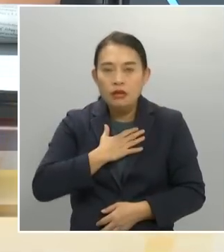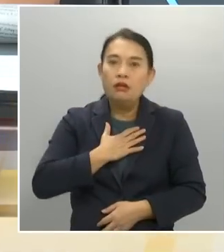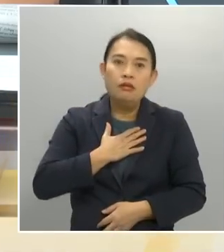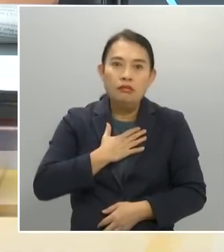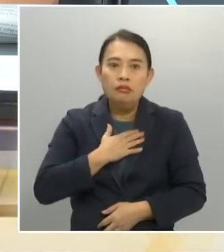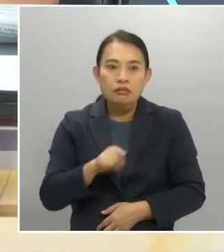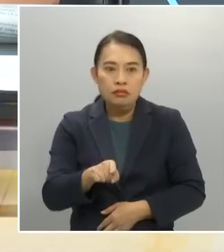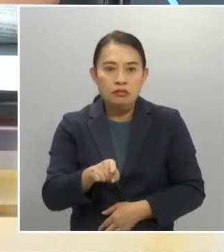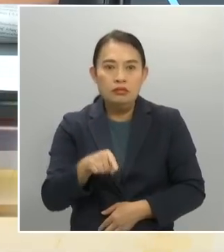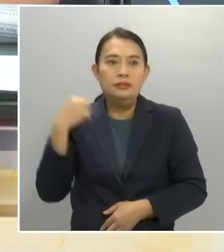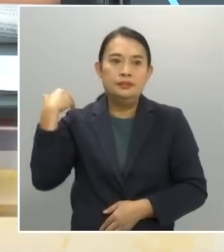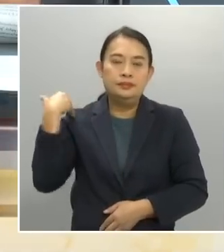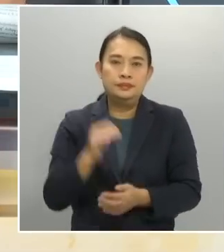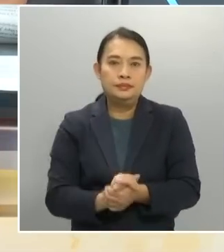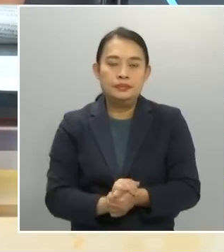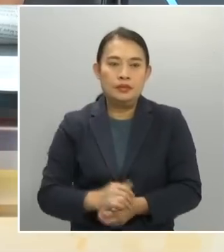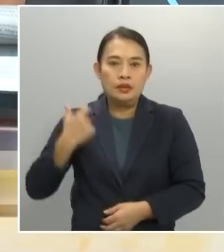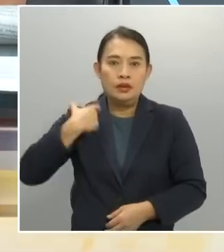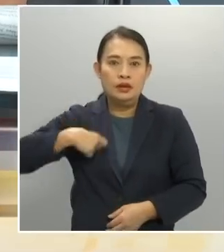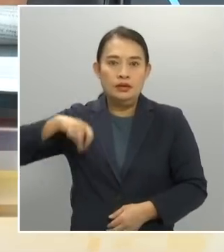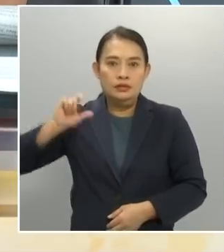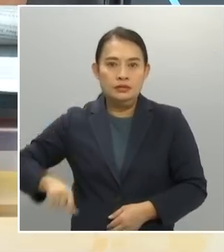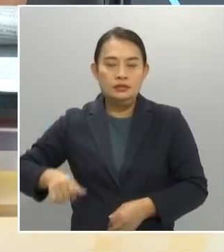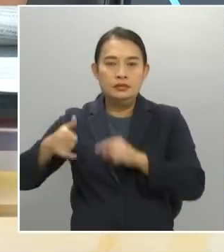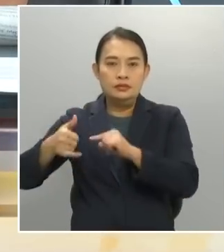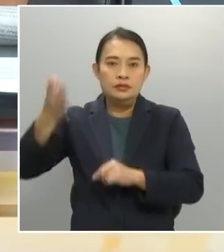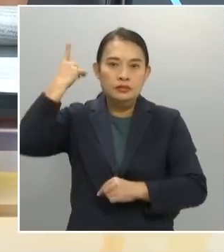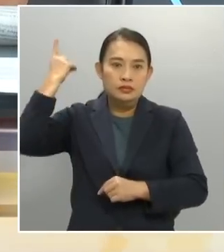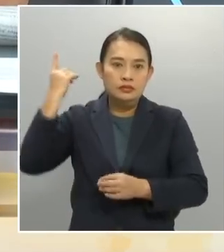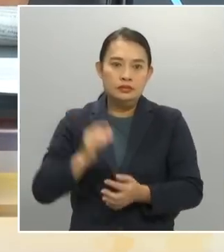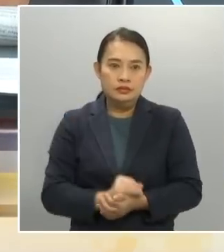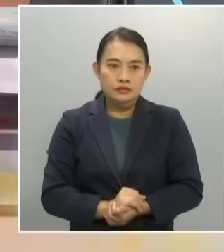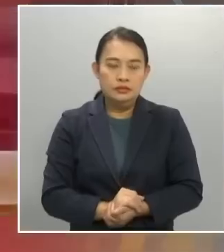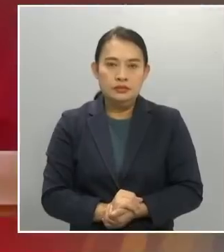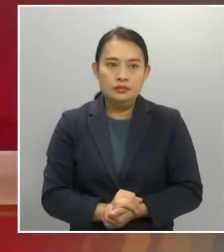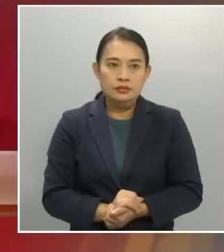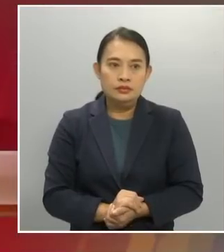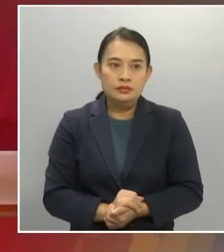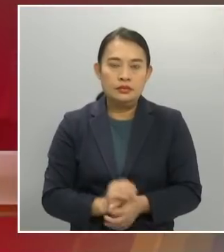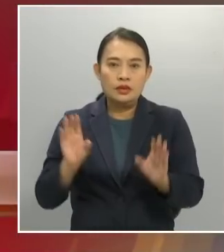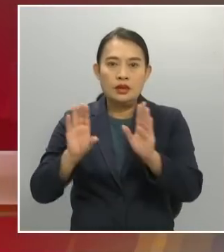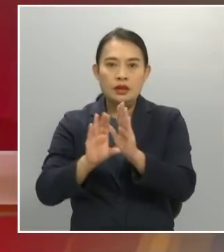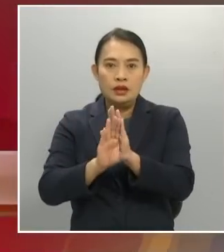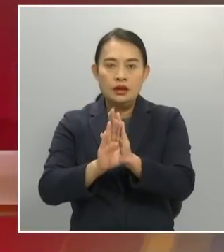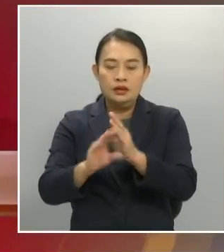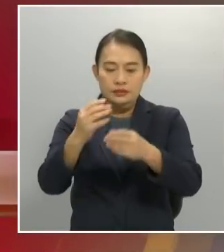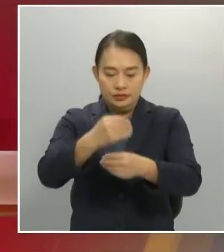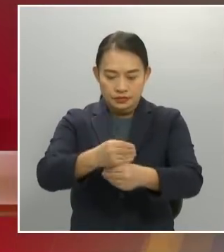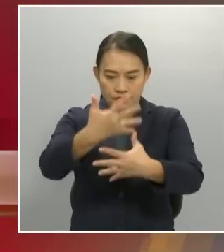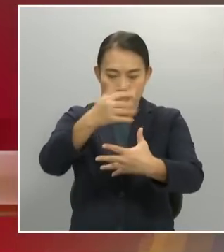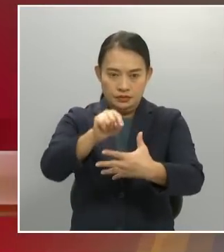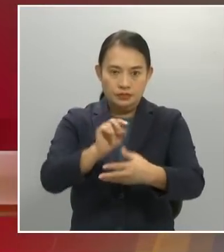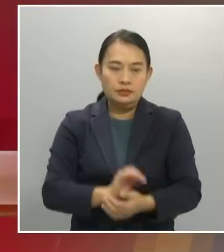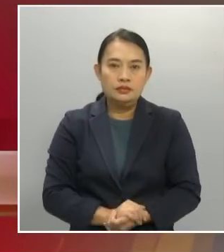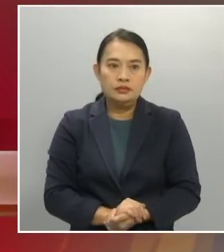ท่านผู้ชมครับถ้านายสิทธาเบี้ยบังเกิดเมื่อวานนี้ท่านโพสต์รูปซึ่งเป็นรูปที่ถ่ายจาก